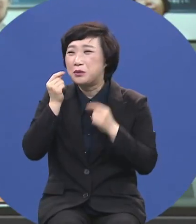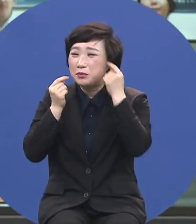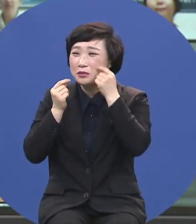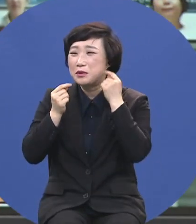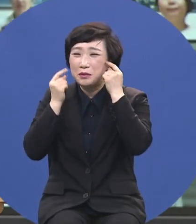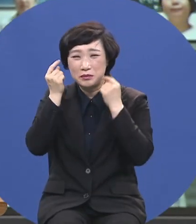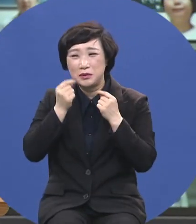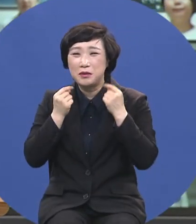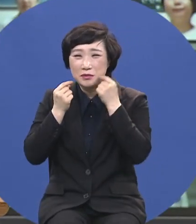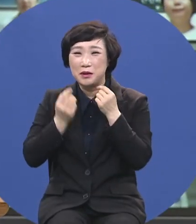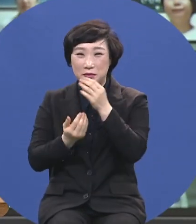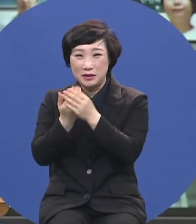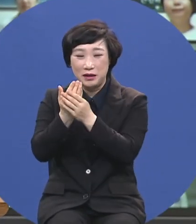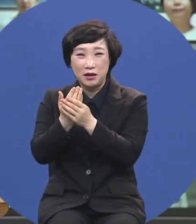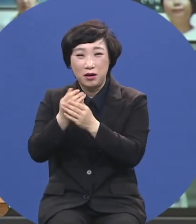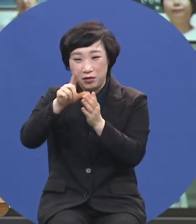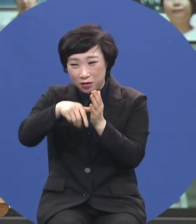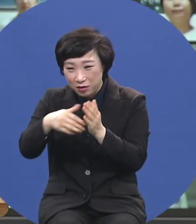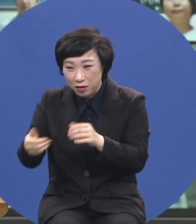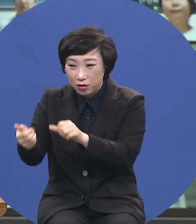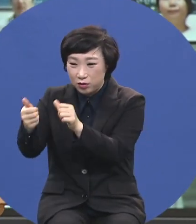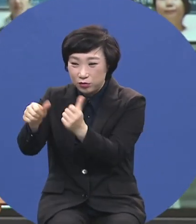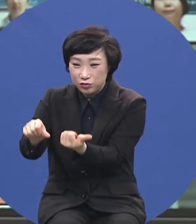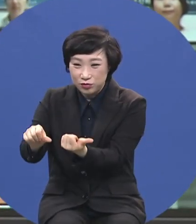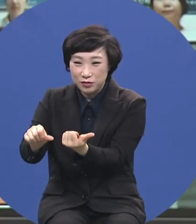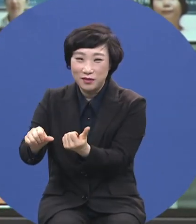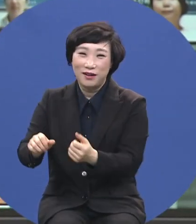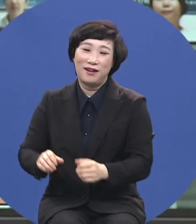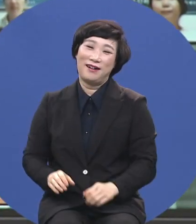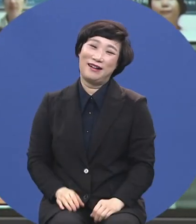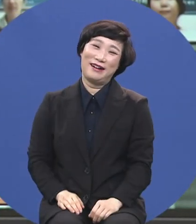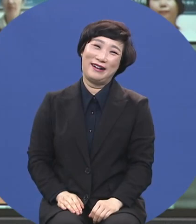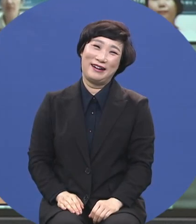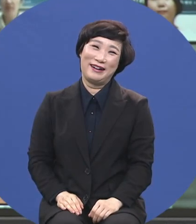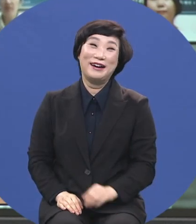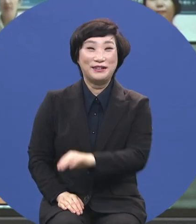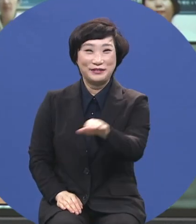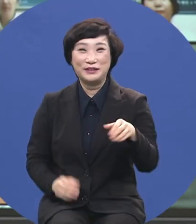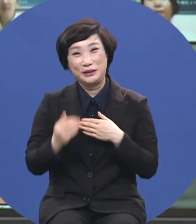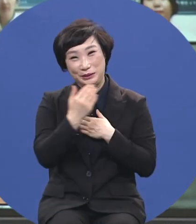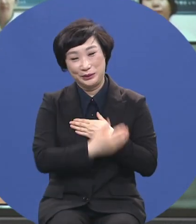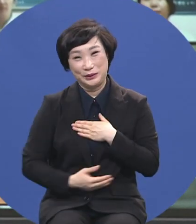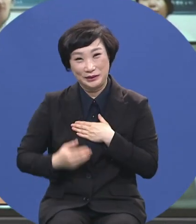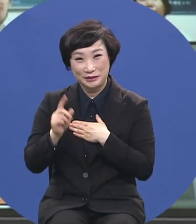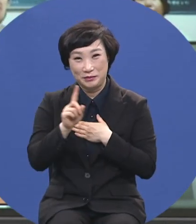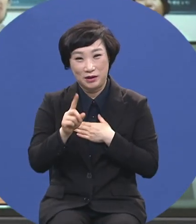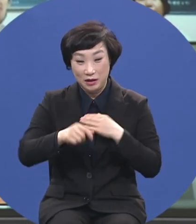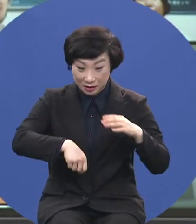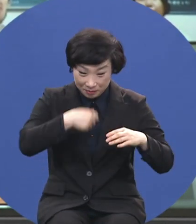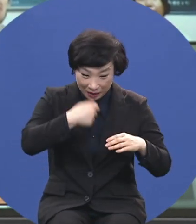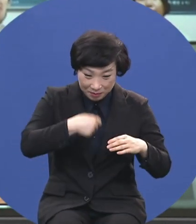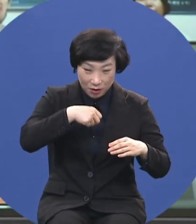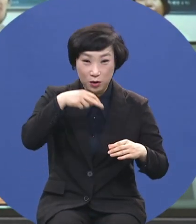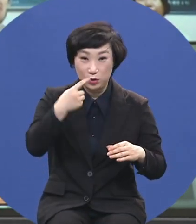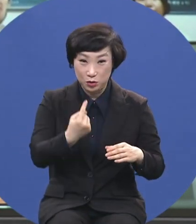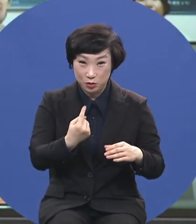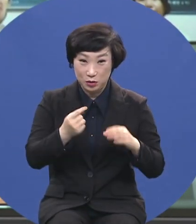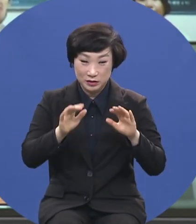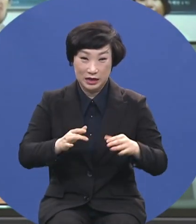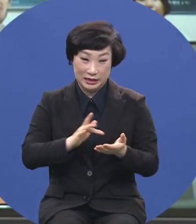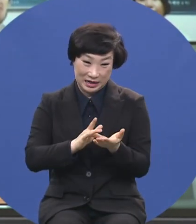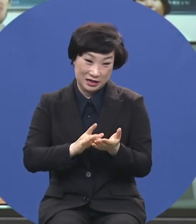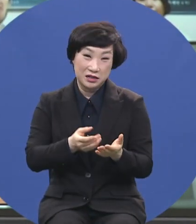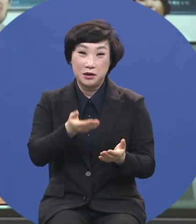나중에는 죽어서 사라지는 걸 보면 우리 육신은 밥을 먹어도